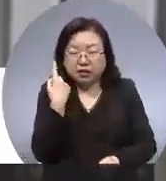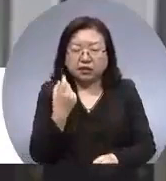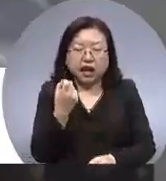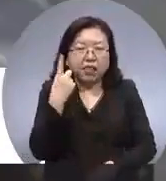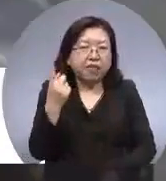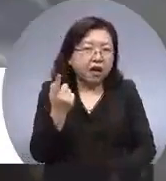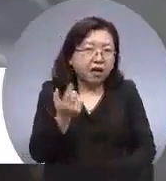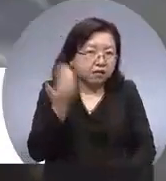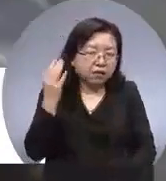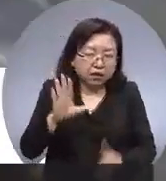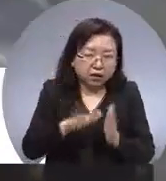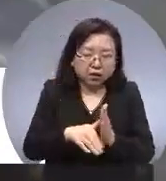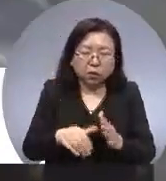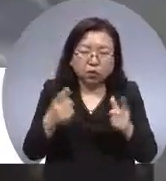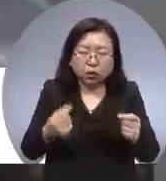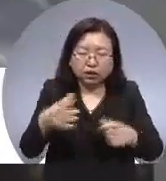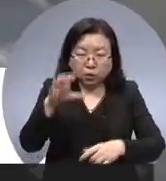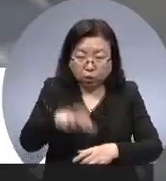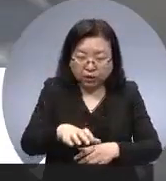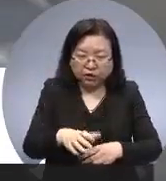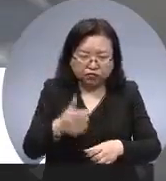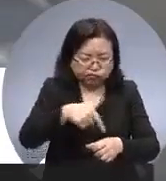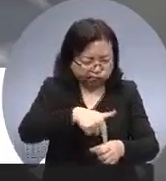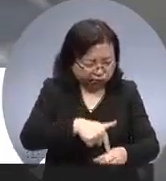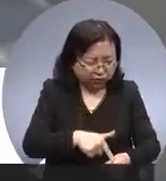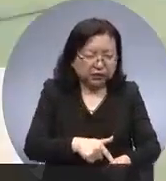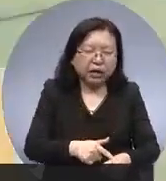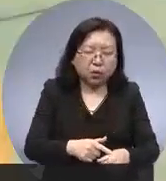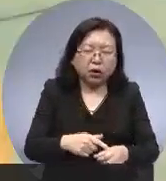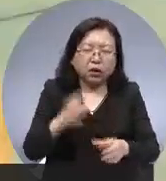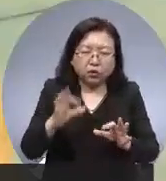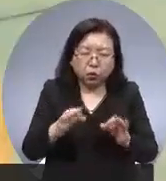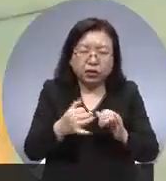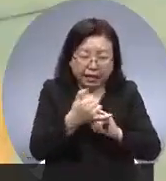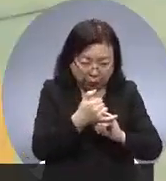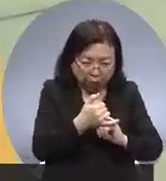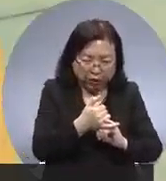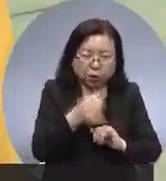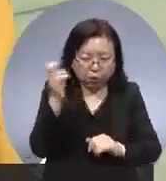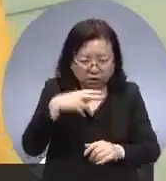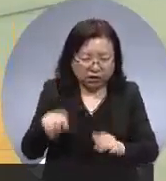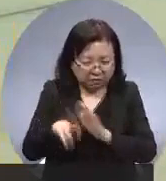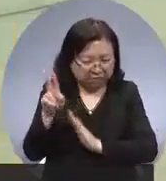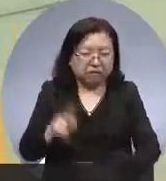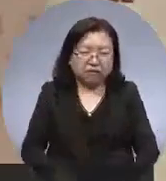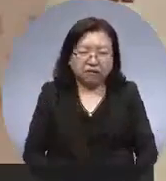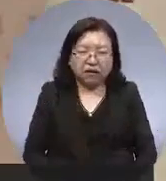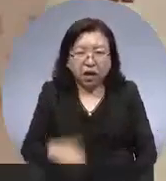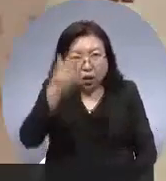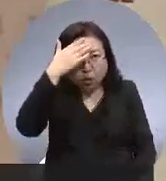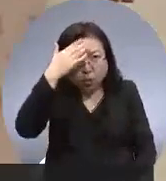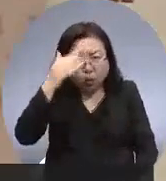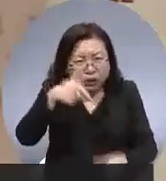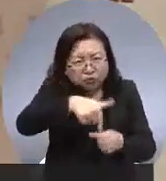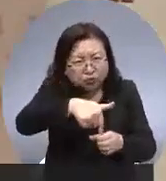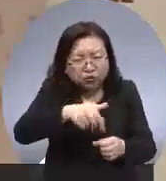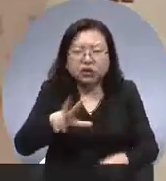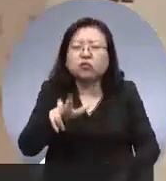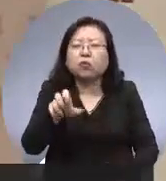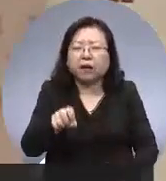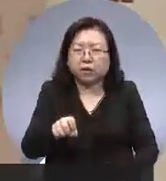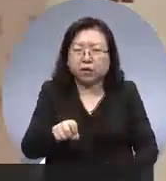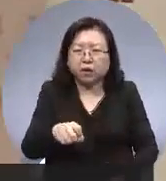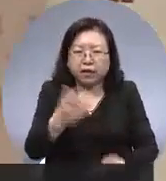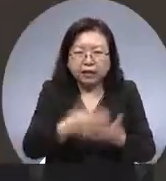기름을 넣고 계좌로 돈을 보내겠다 더니 그대로 달아났습니다 공짜로 넣은 기름 값만 25만원 남기 구간 연락처로